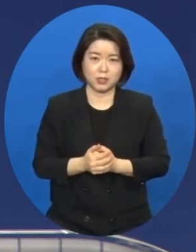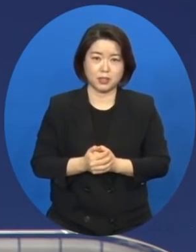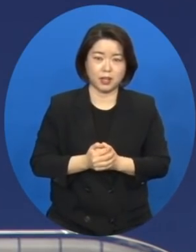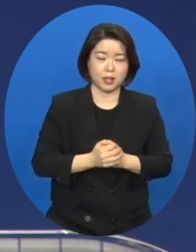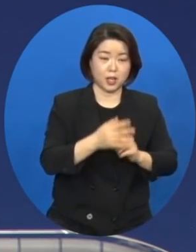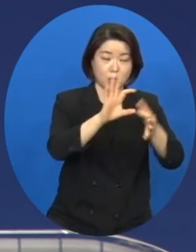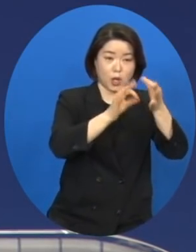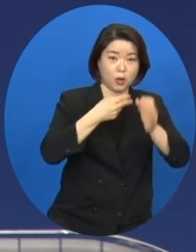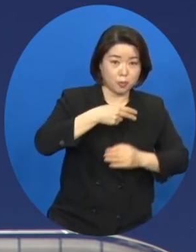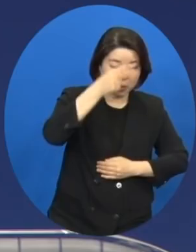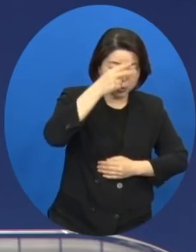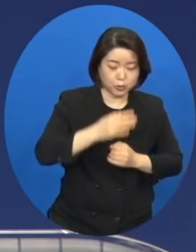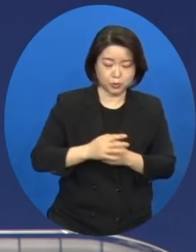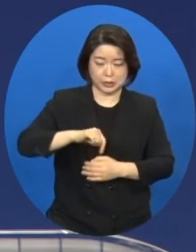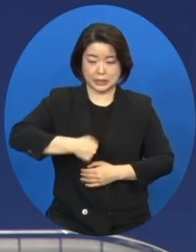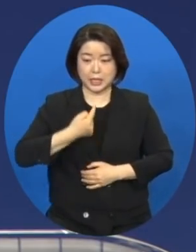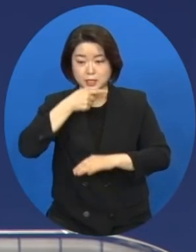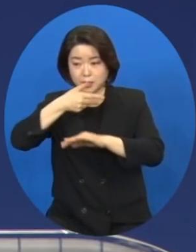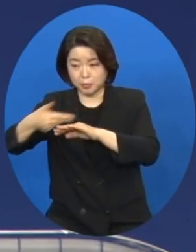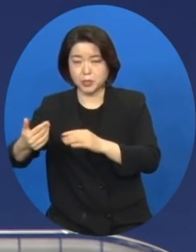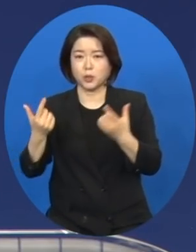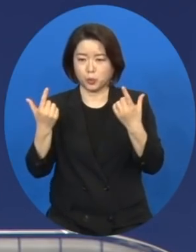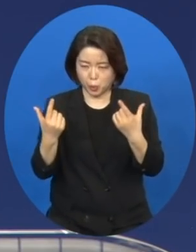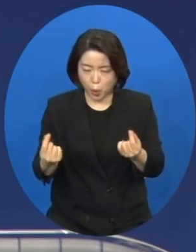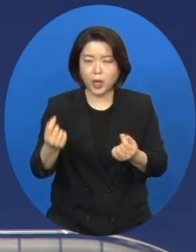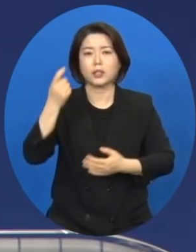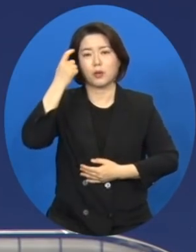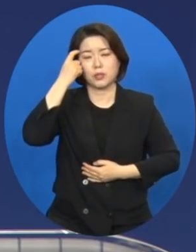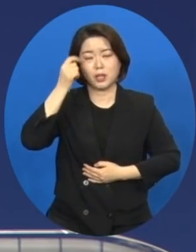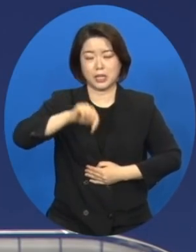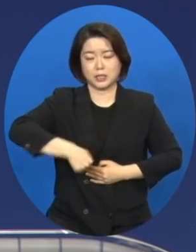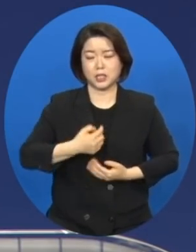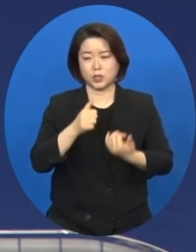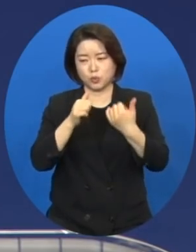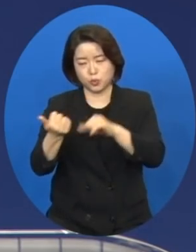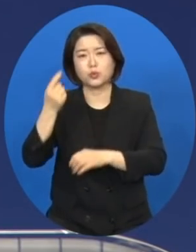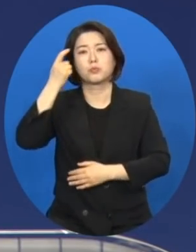포도주를 자신의 피로 이해를 하고 있는 겁니다. 자신의 죽음을 생각하고 있는 겁니다.